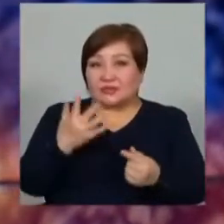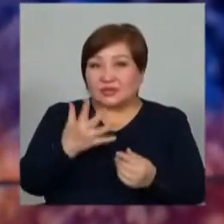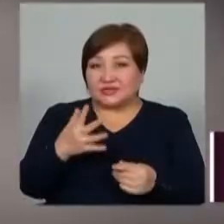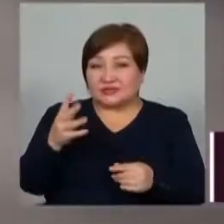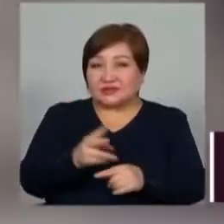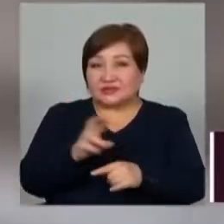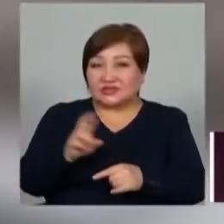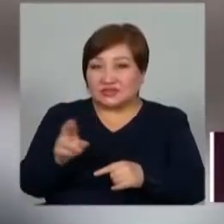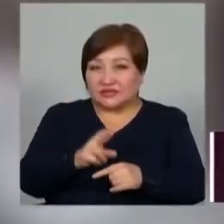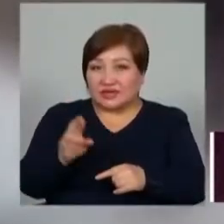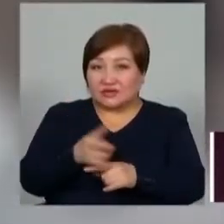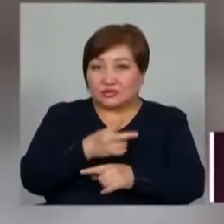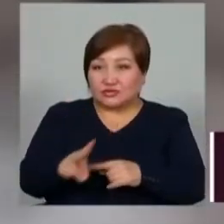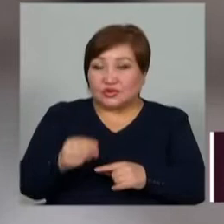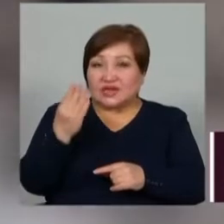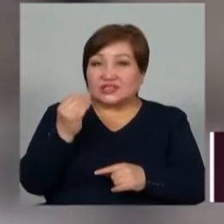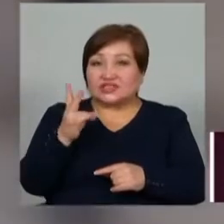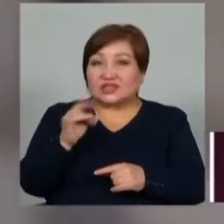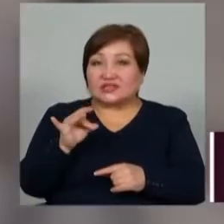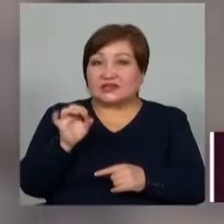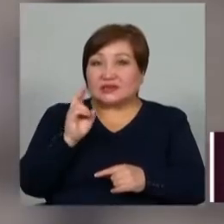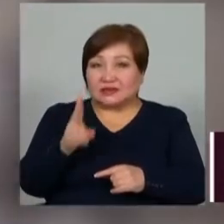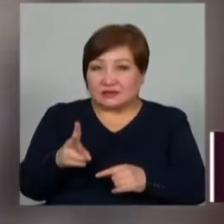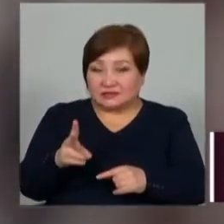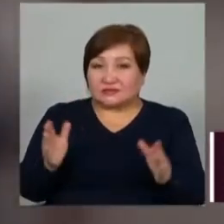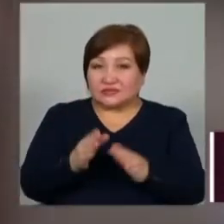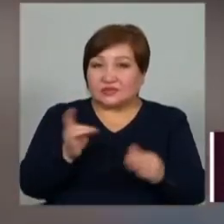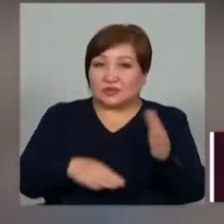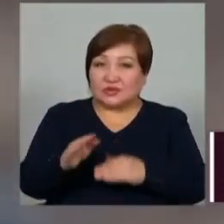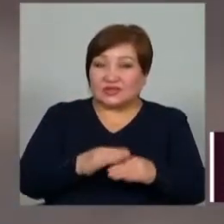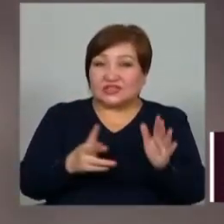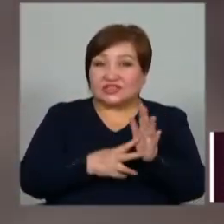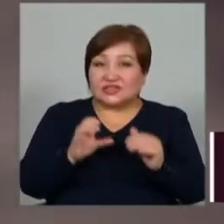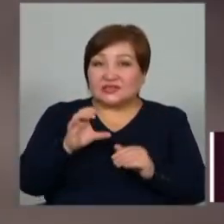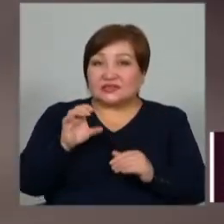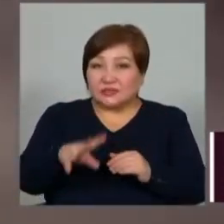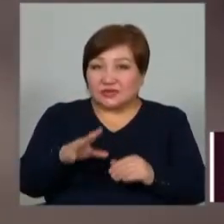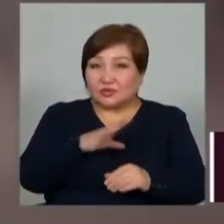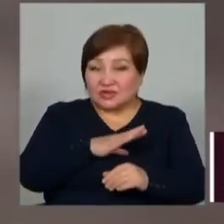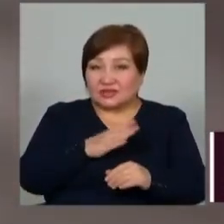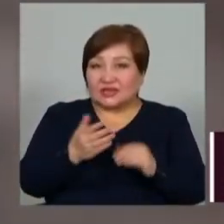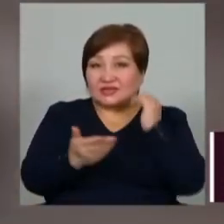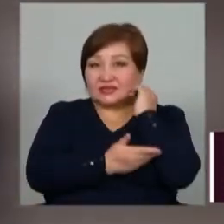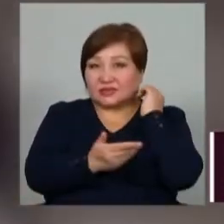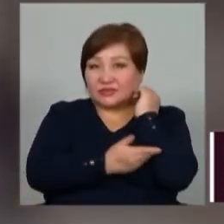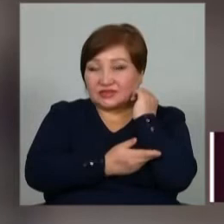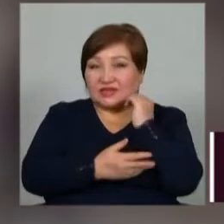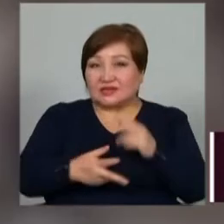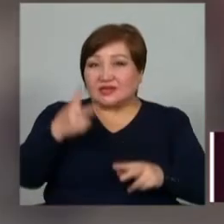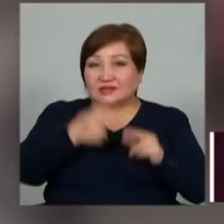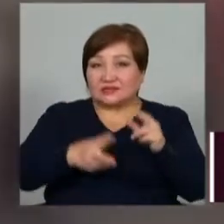Шаңырақ ықшамауданындағы жеке сектордағы үйлердің бірінде ұзындығы 70 сантиметр болатын темір жабдықты кесіп дайындаған. Ол үшін